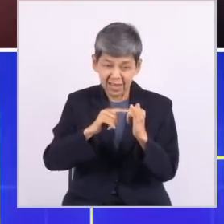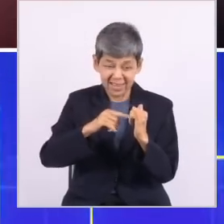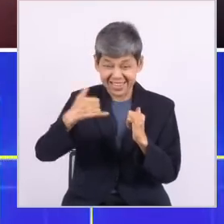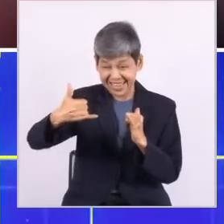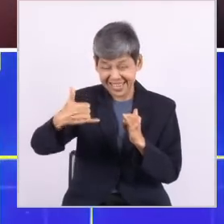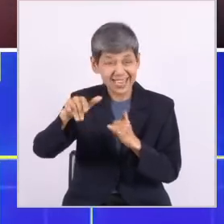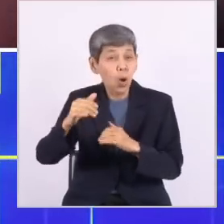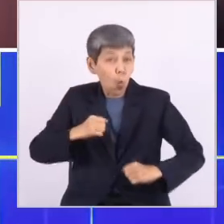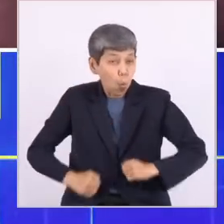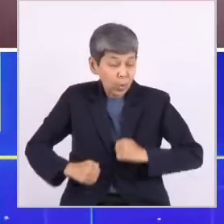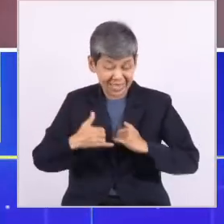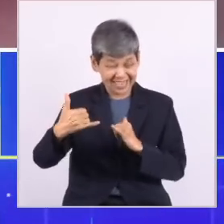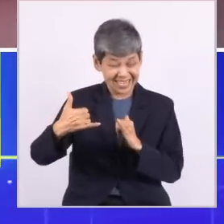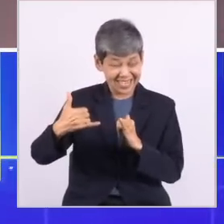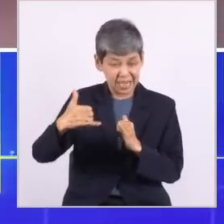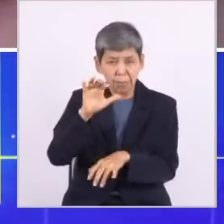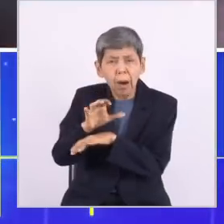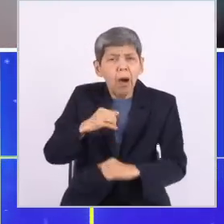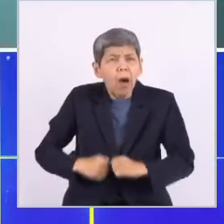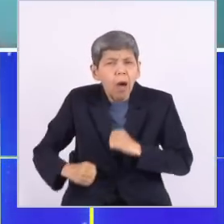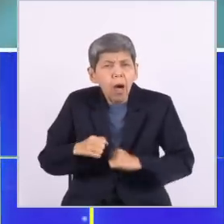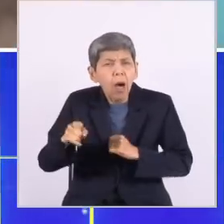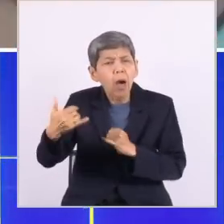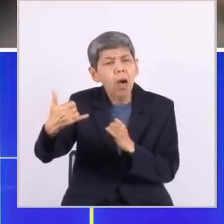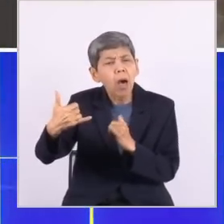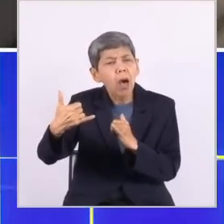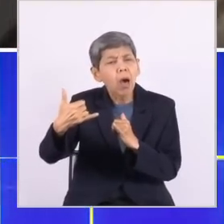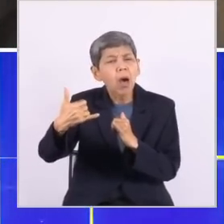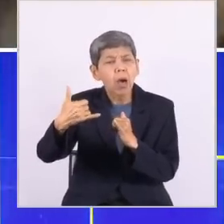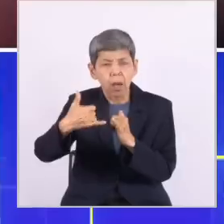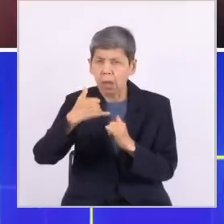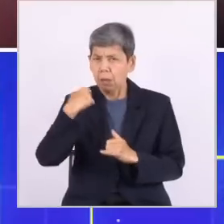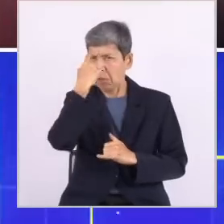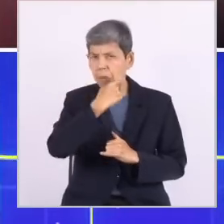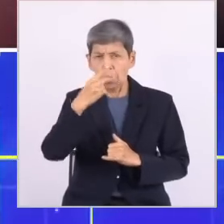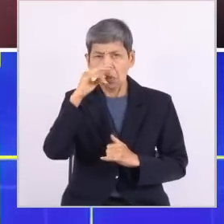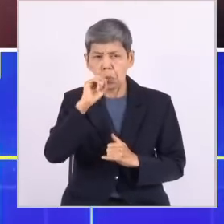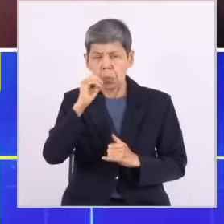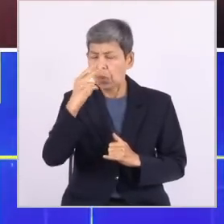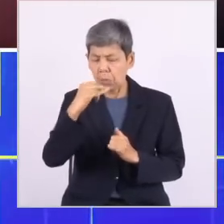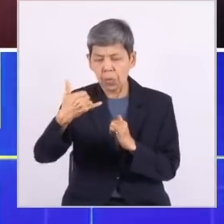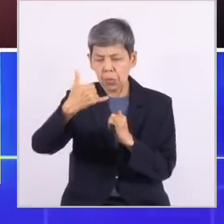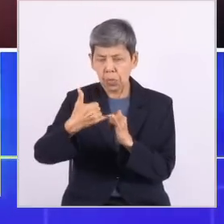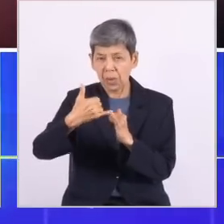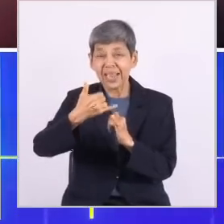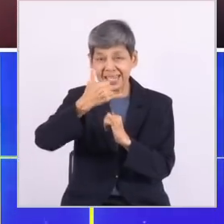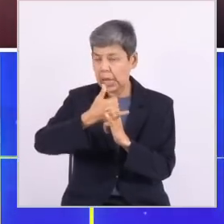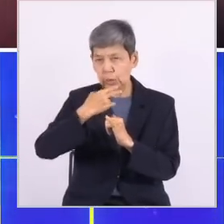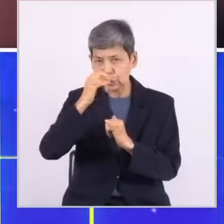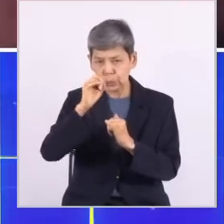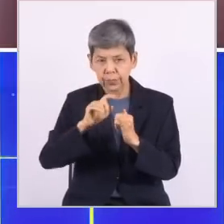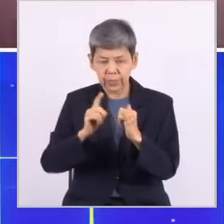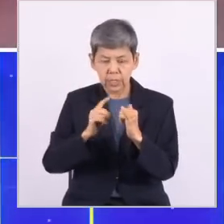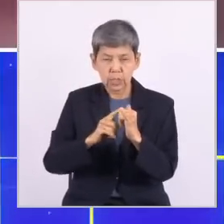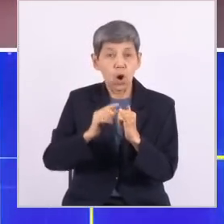กบังคับให้ทำเนี่ยคุณผู้ชมเป็นเยาวชนอยู่เลย น้องเนี่ยเราไม่เห็นหน้าไม่อะไรเราเซ็นเซอร์ไว้ใช่ไหมคือคนที่นั่งอยู่เนี่ยน ะ แล้วคน